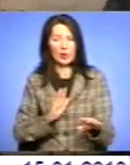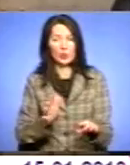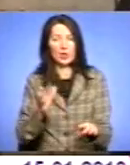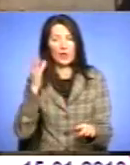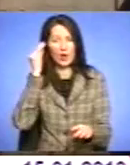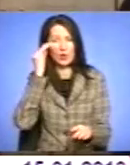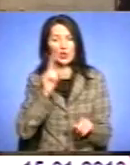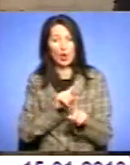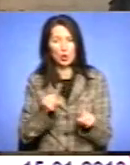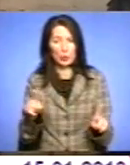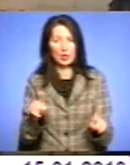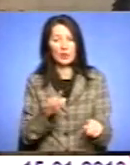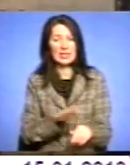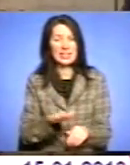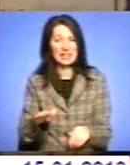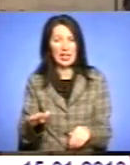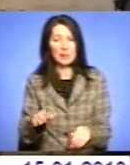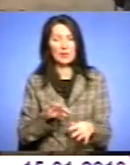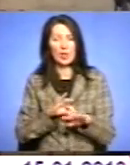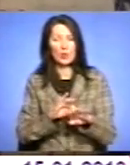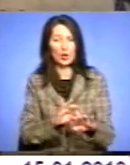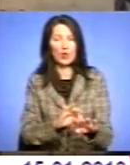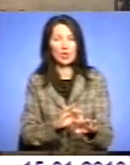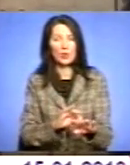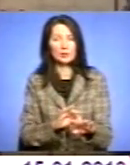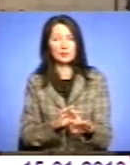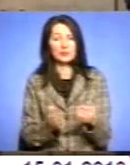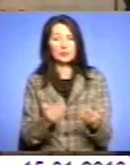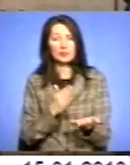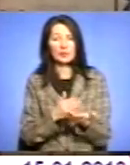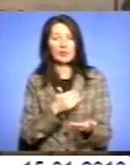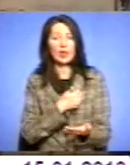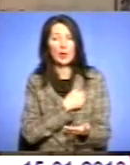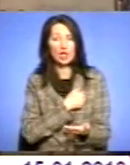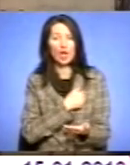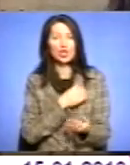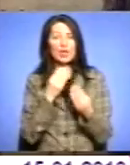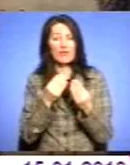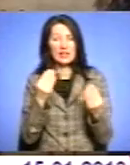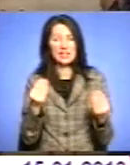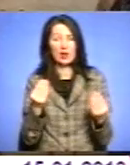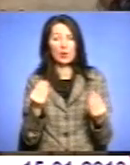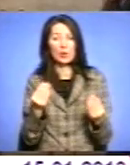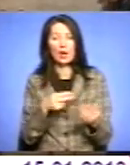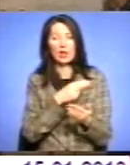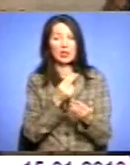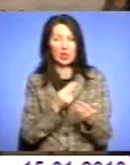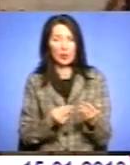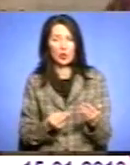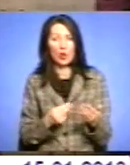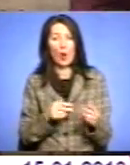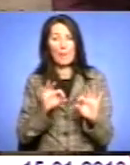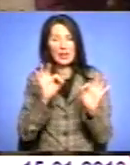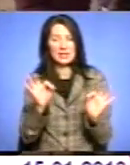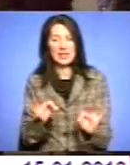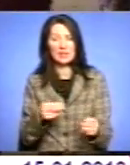враховуючи особливості дітей, ми проводимо. Якщо є бажаючі на виставку декоративно-прикладного мистецтва, вони малюнки